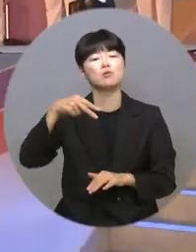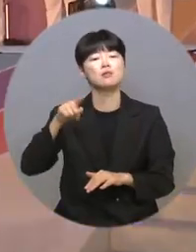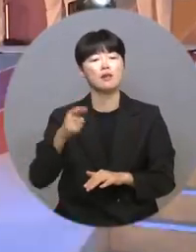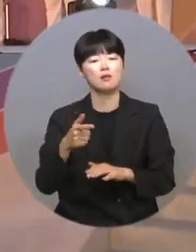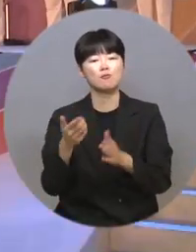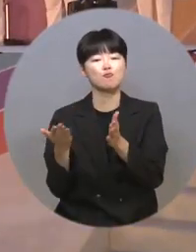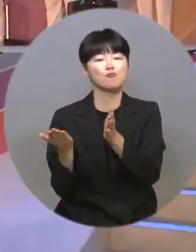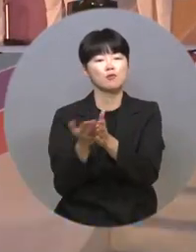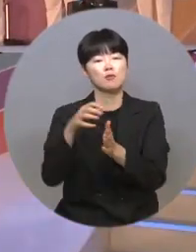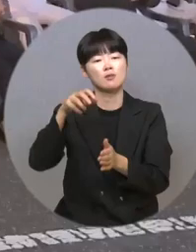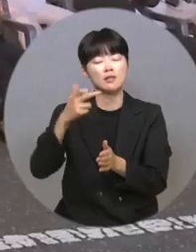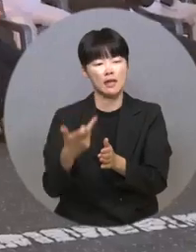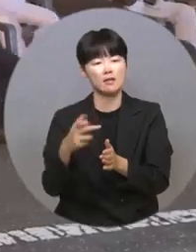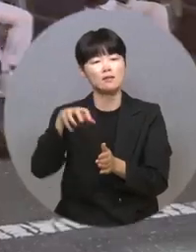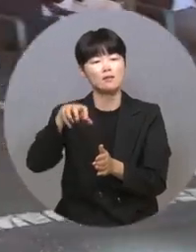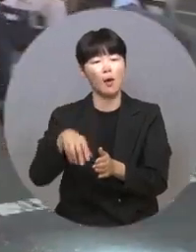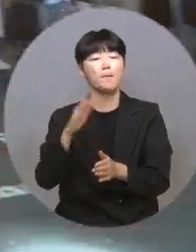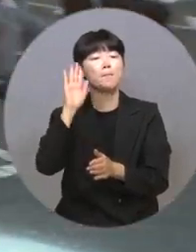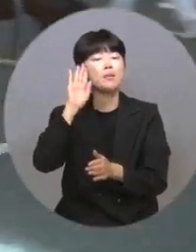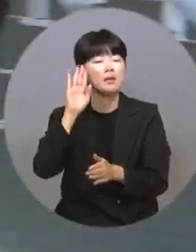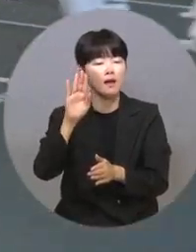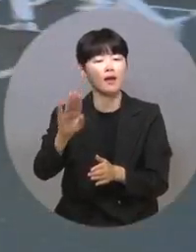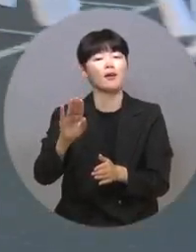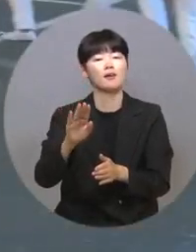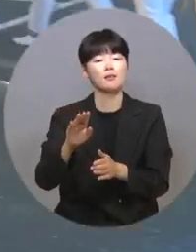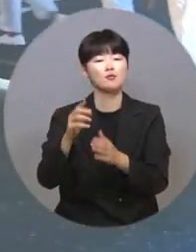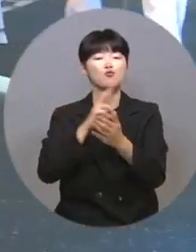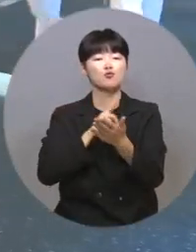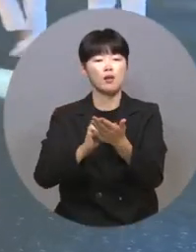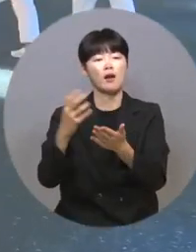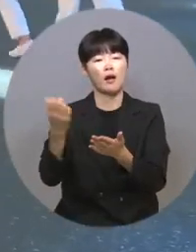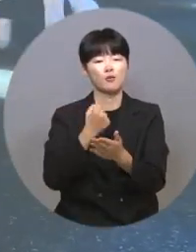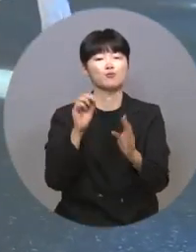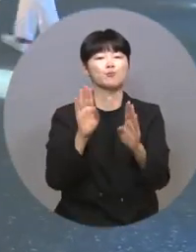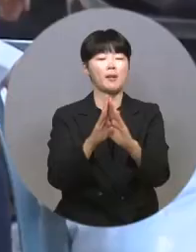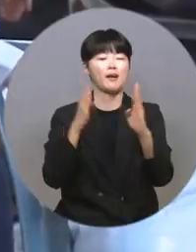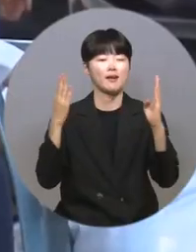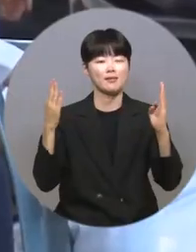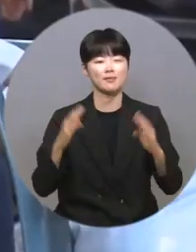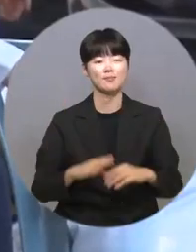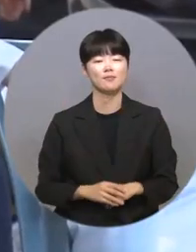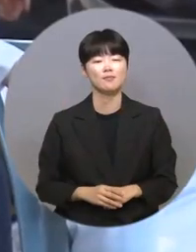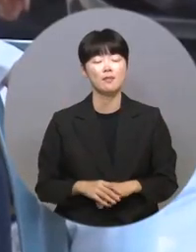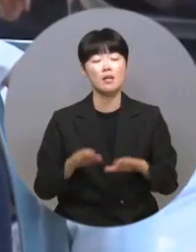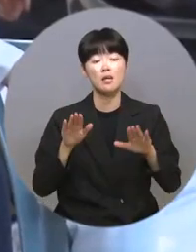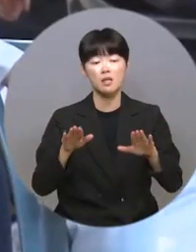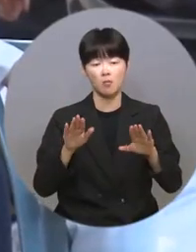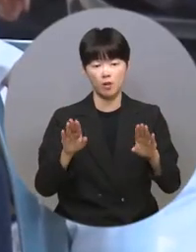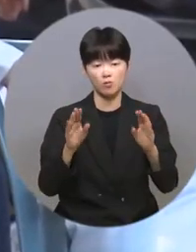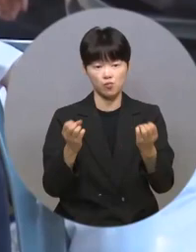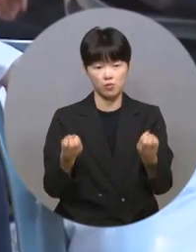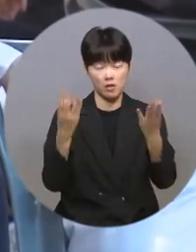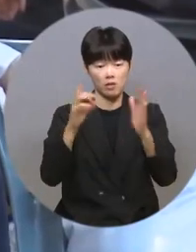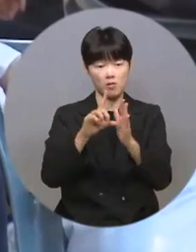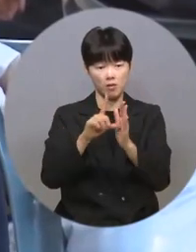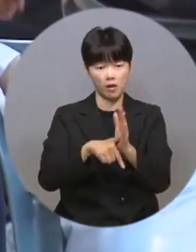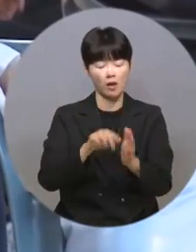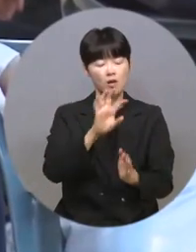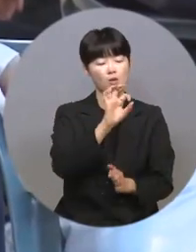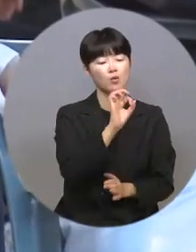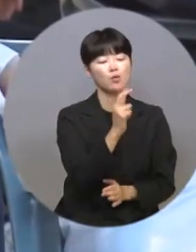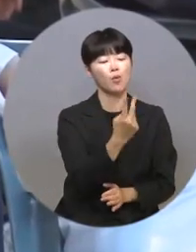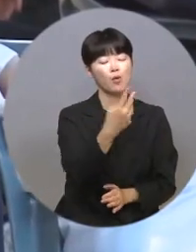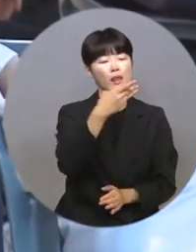새만금 오토캠핑장, 음파호수공원 일원에서 열렸습니다. 이번 제전에서는 정식 종목인